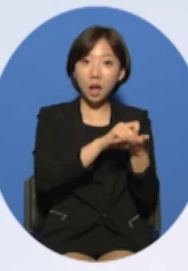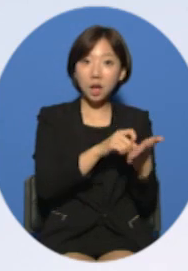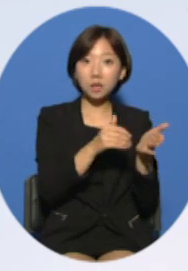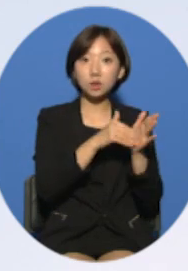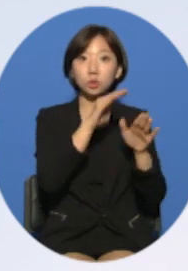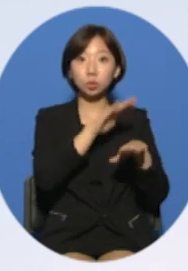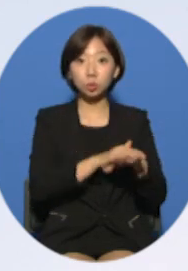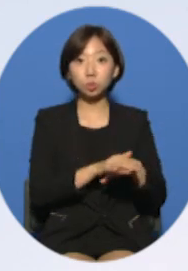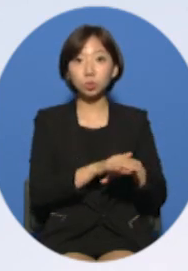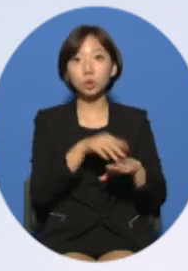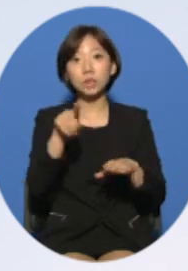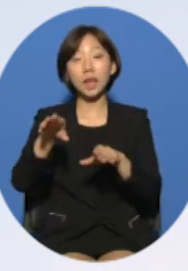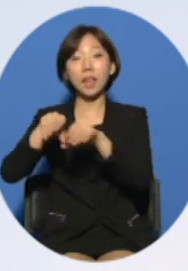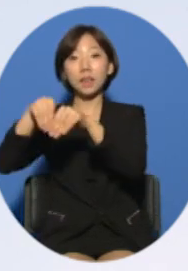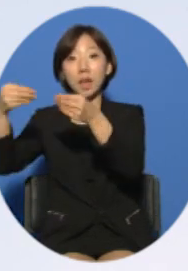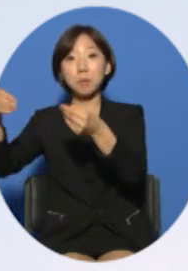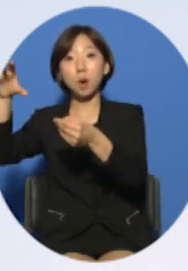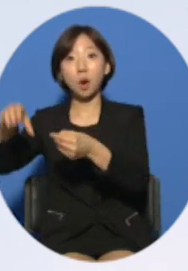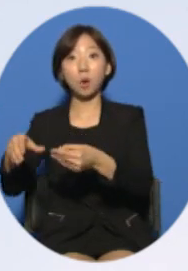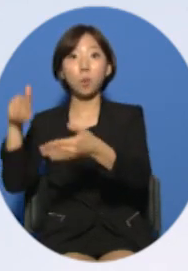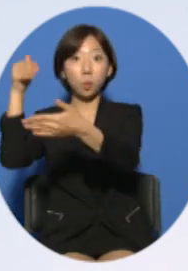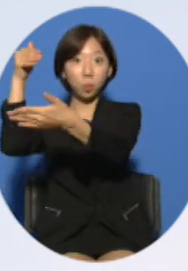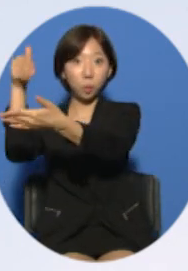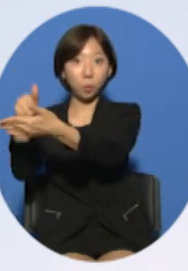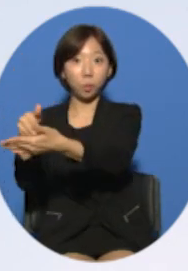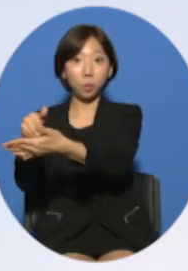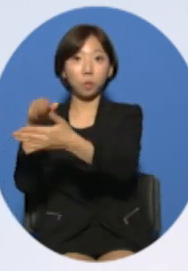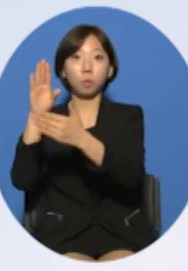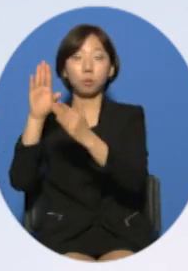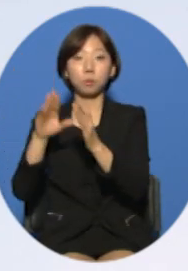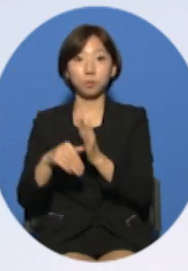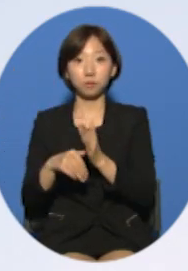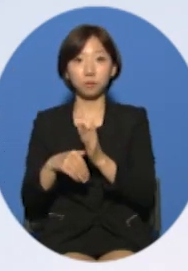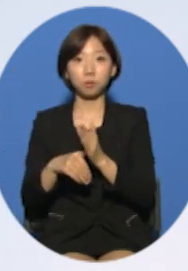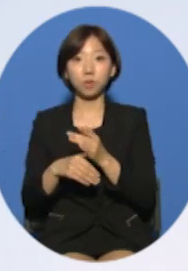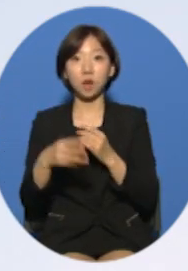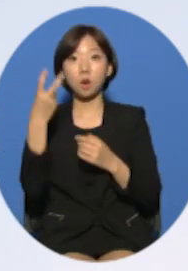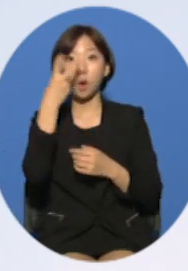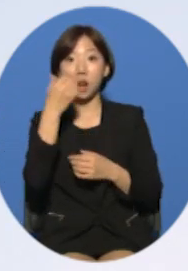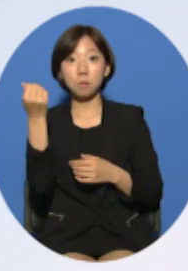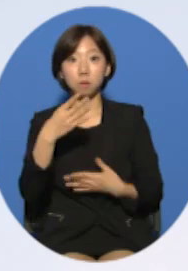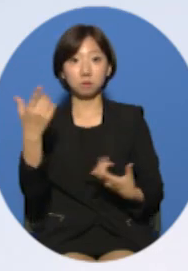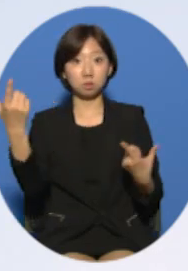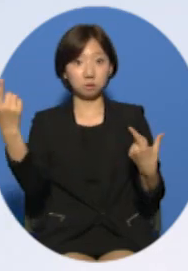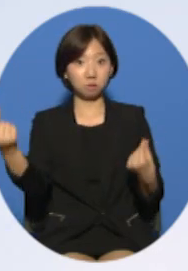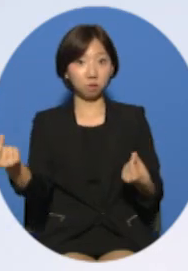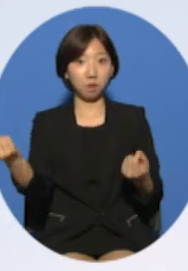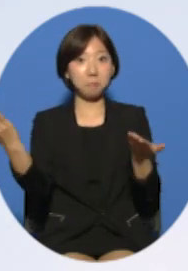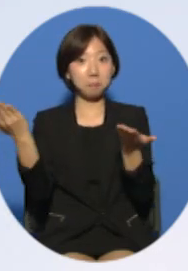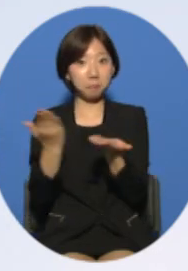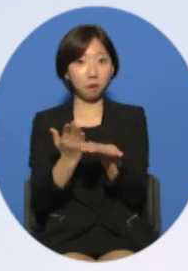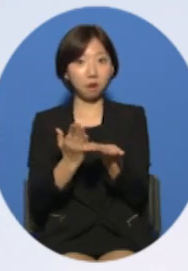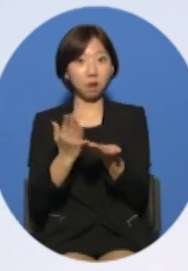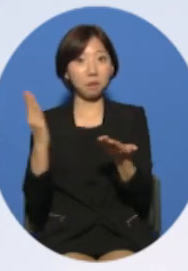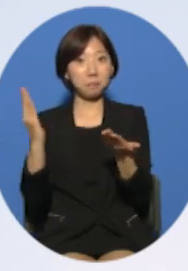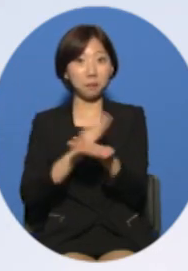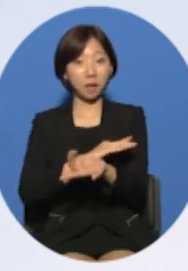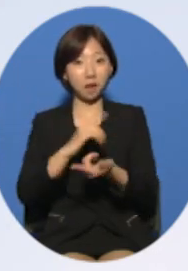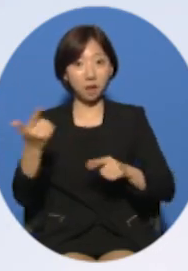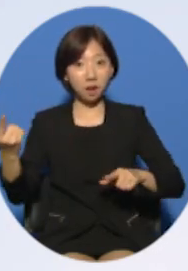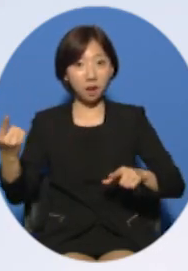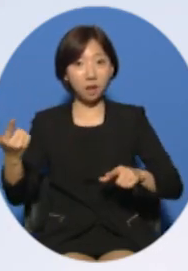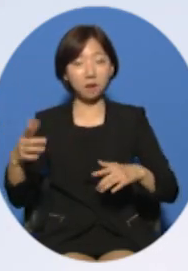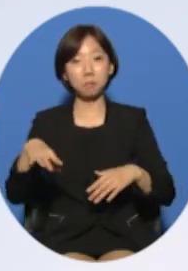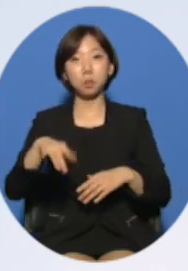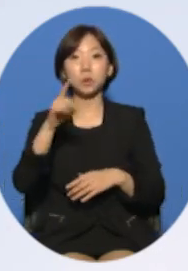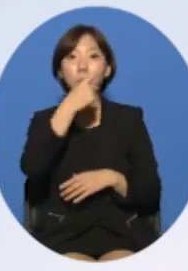투표함이 개표장에 갔을 적에 거기에서 그 뭡니까 관리번호가 맞는 건지 그렇죠. 안 맞는 네네. 건지 대조해보고 예. 확인해